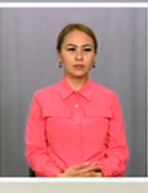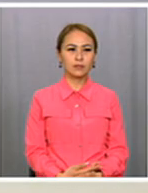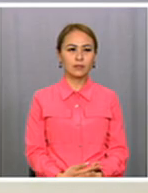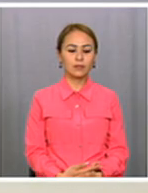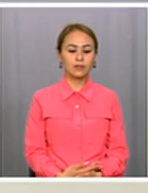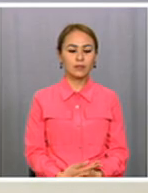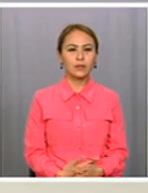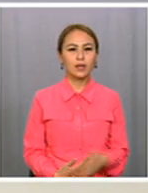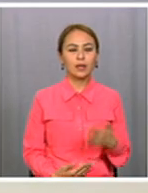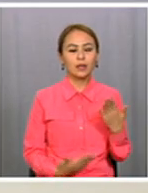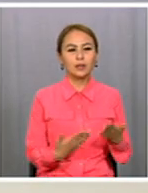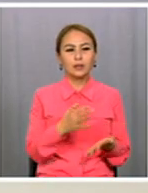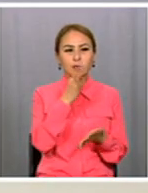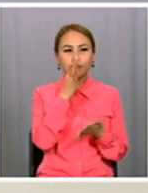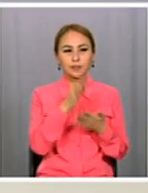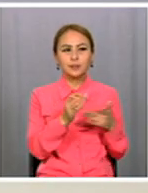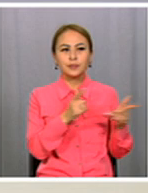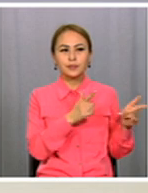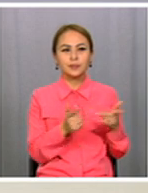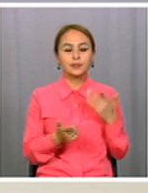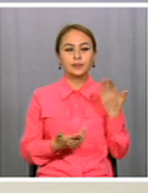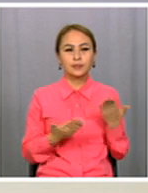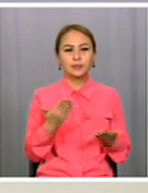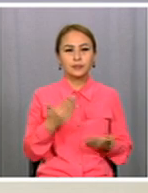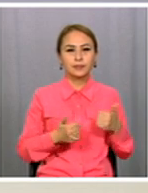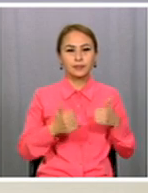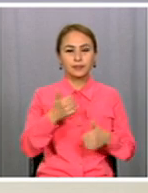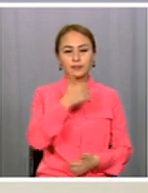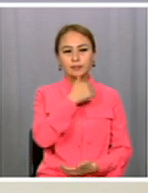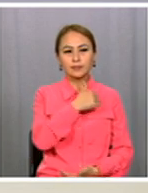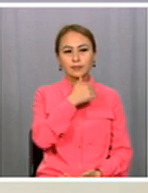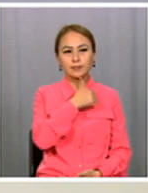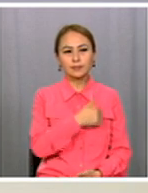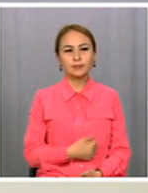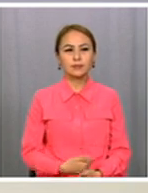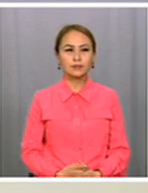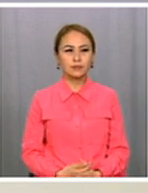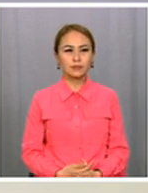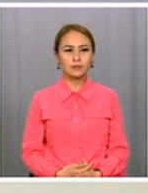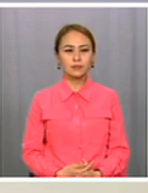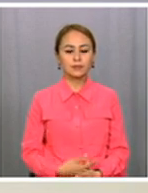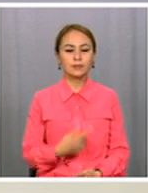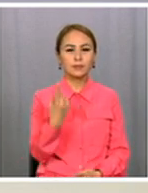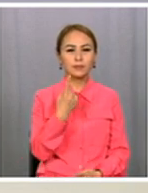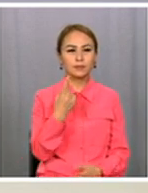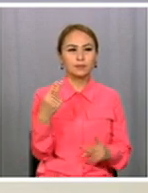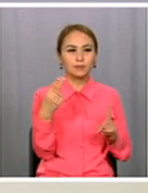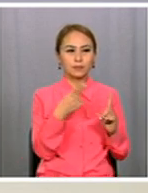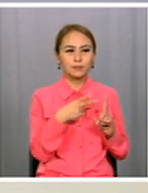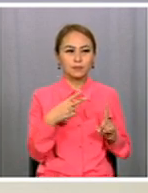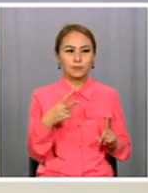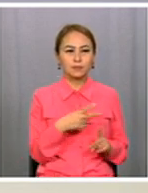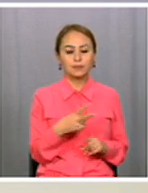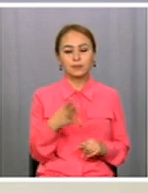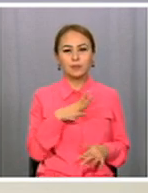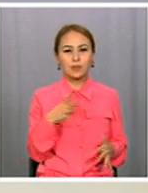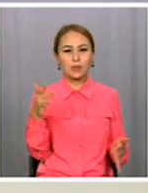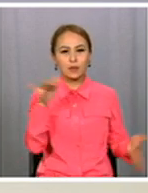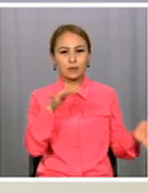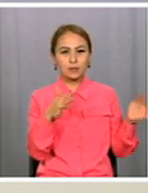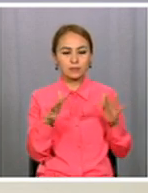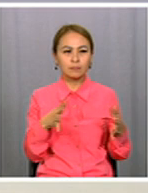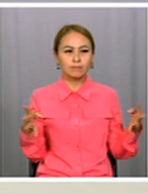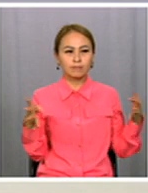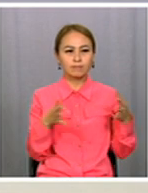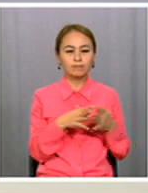Жауаптарыңыз дайын болса, оқушылар, ендеше салыстырып көрелік. Бірінші үзінді. Алып таулардың